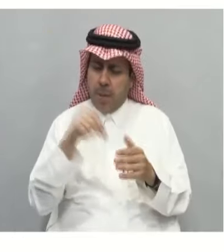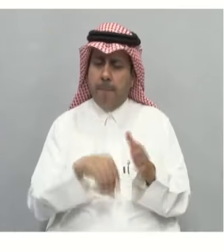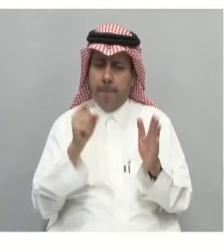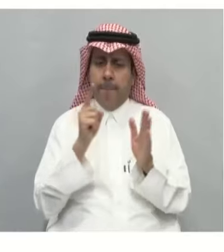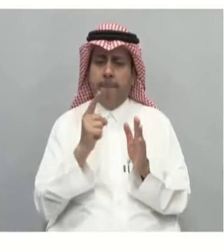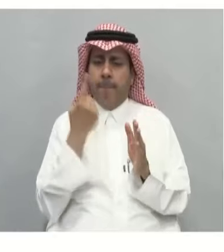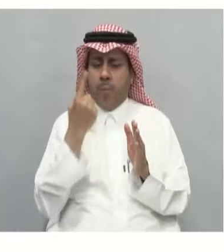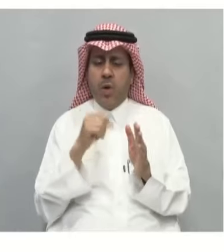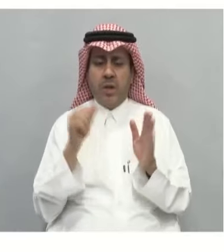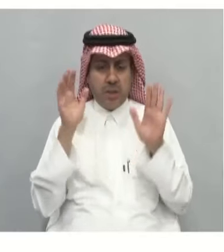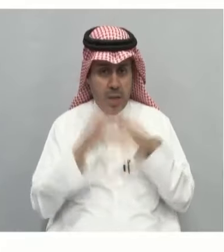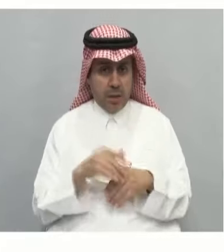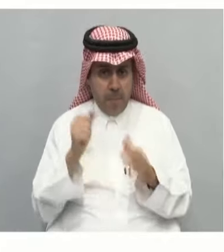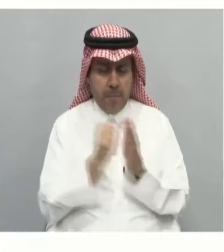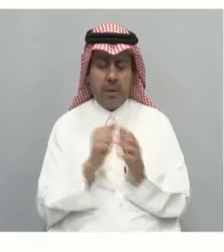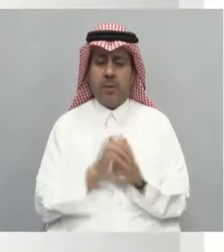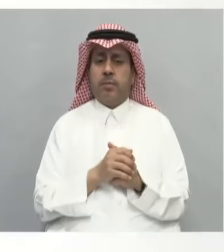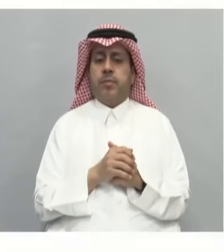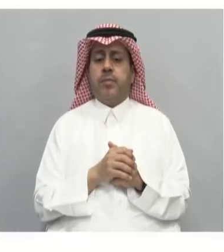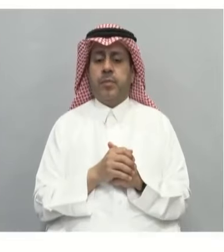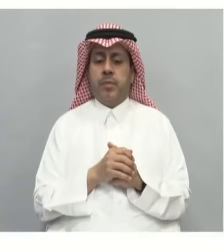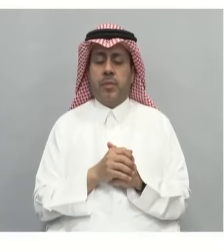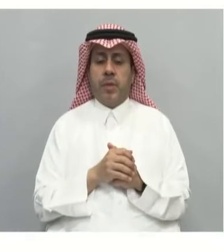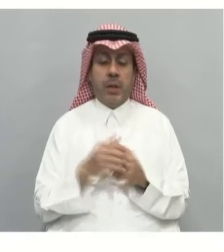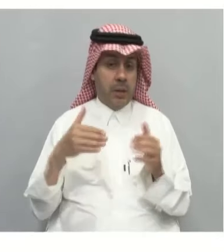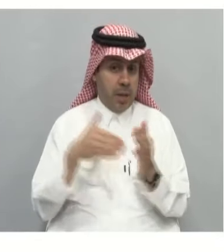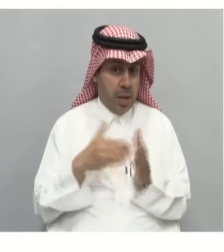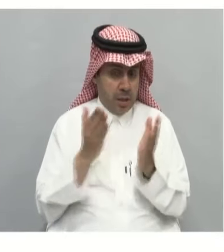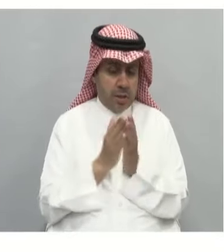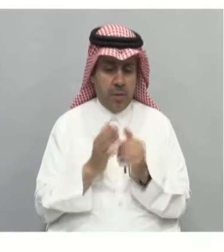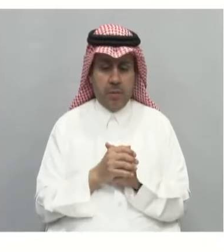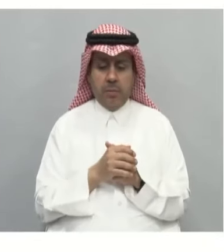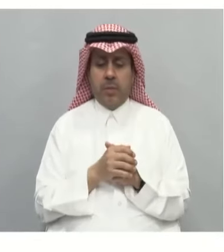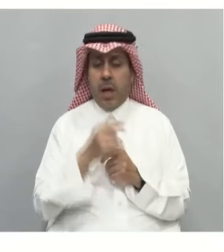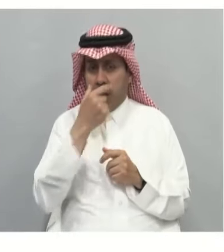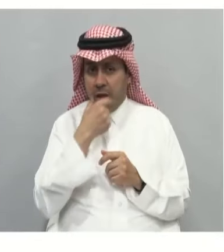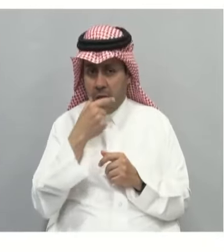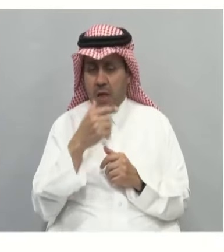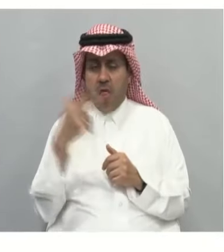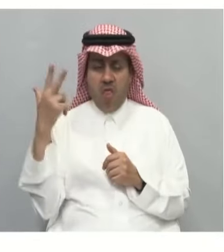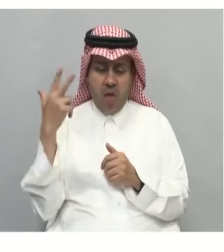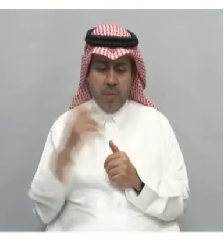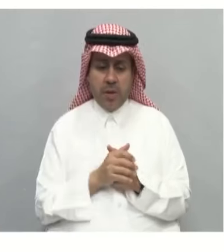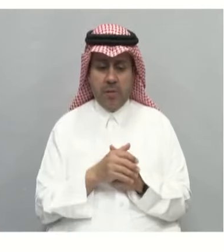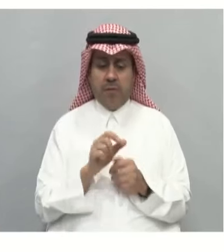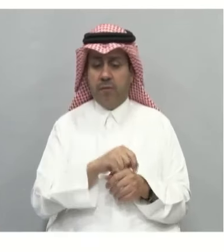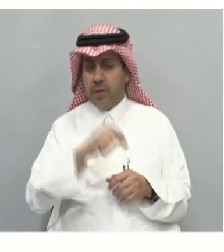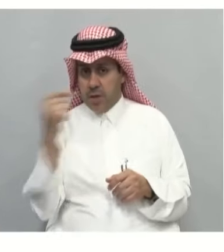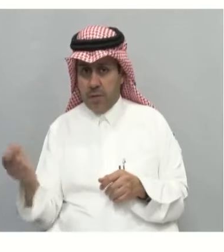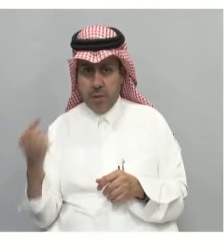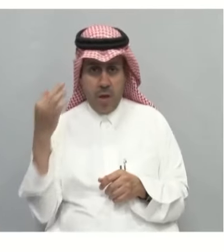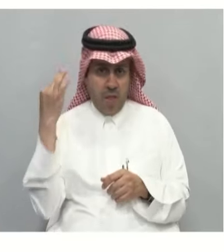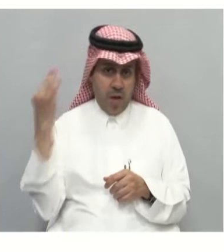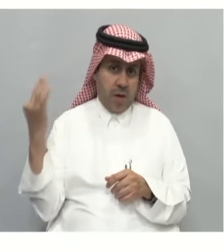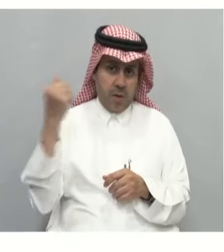المسجد وبختم هذا السؤال نكون قد اتينا على ختم درس اليوم الحديث الثامن في صفحه ثه